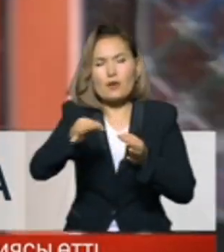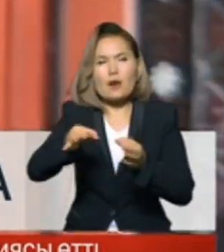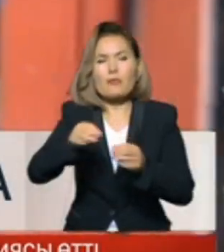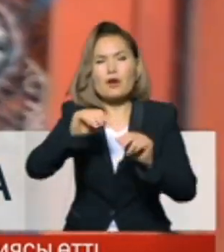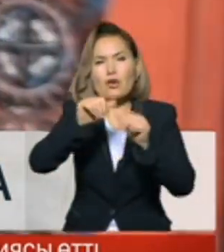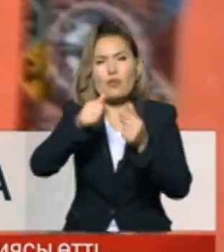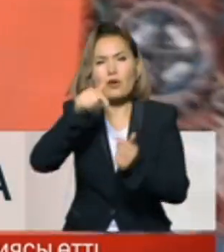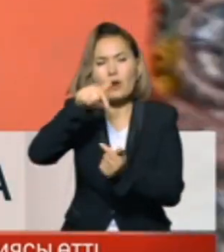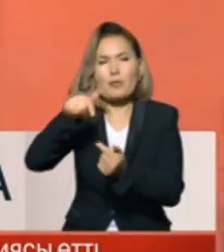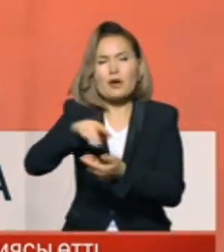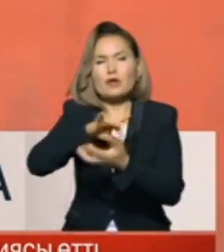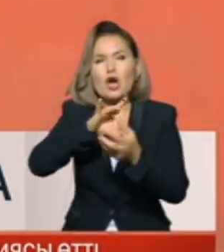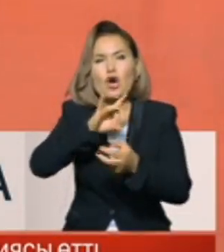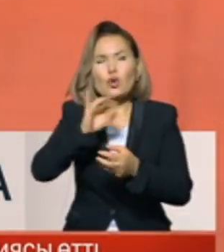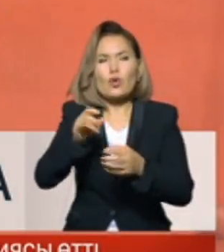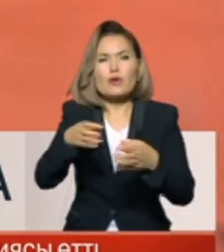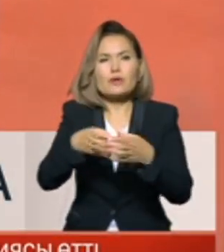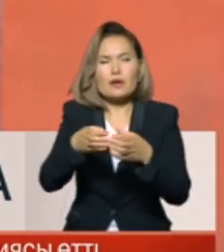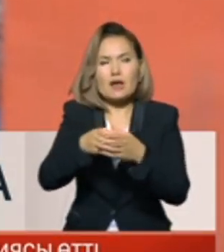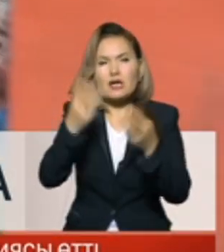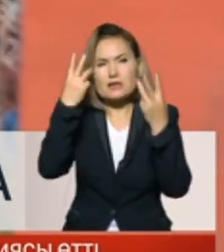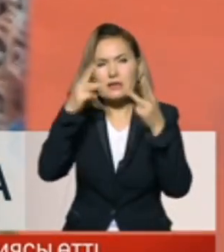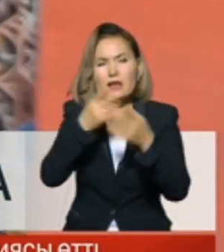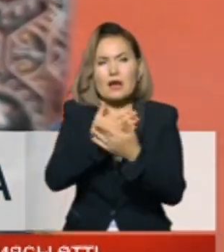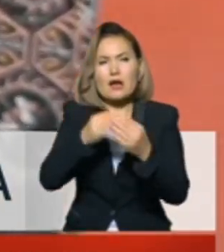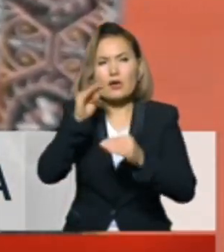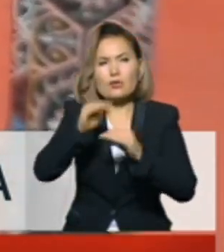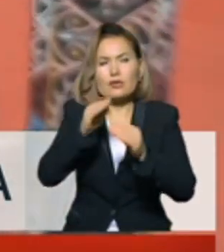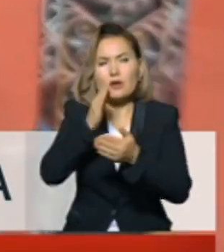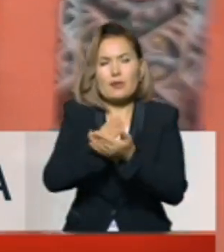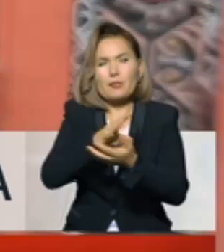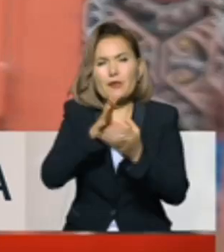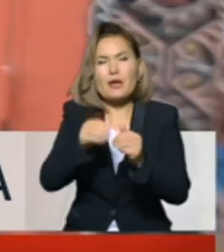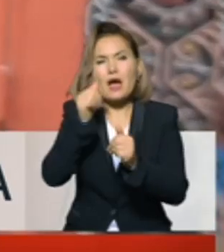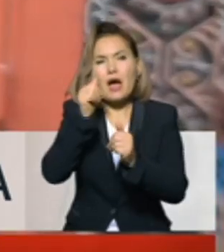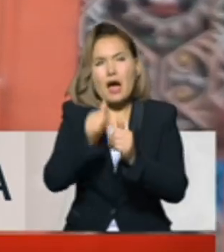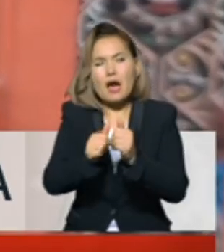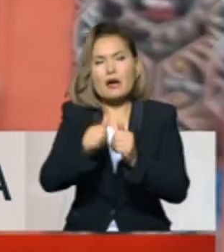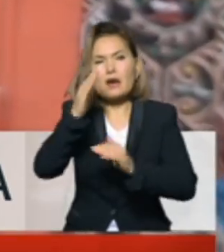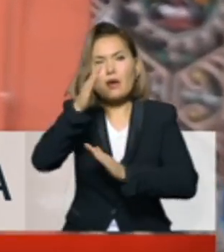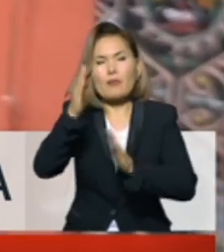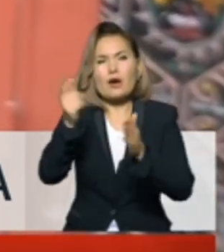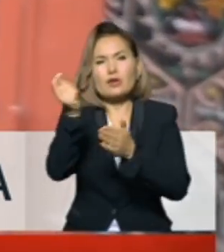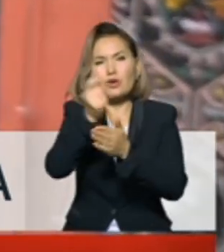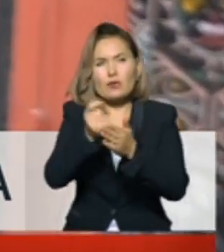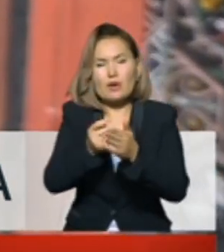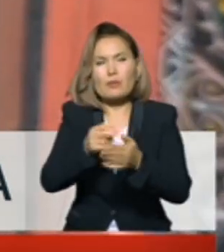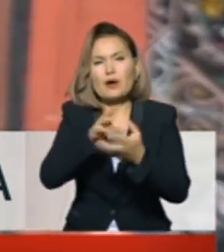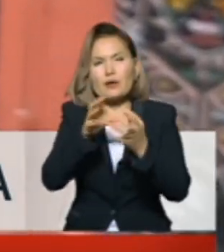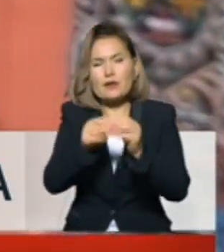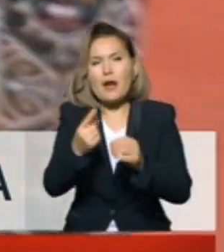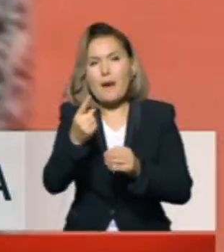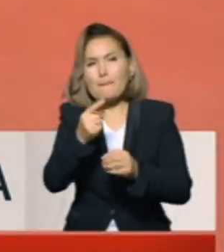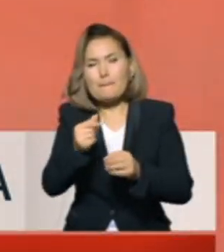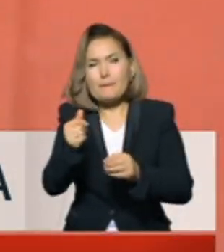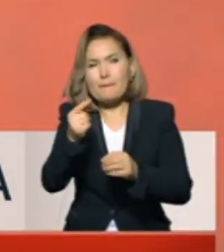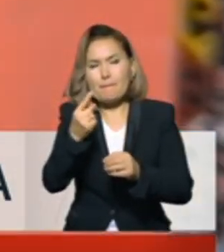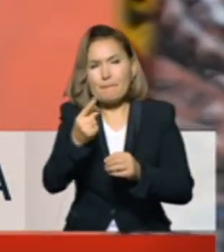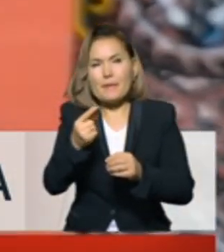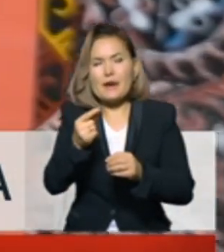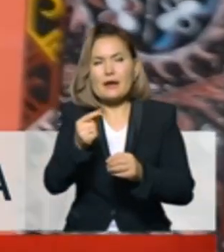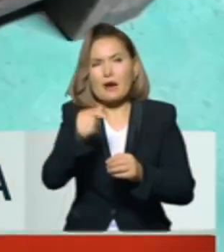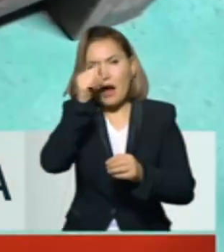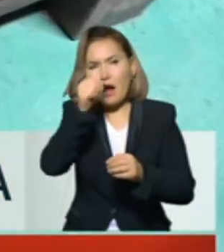сондай-ақ ежелгі ру тайпалардың стильдері жинақталған. Олардың әрқайсын салуға суретшілер кемі бір айдай уақыт